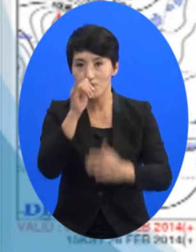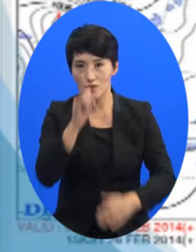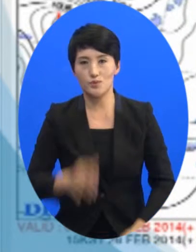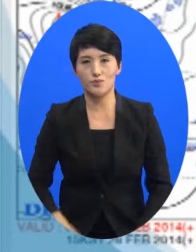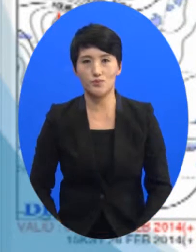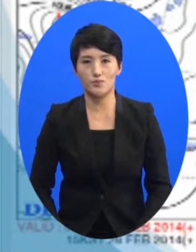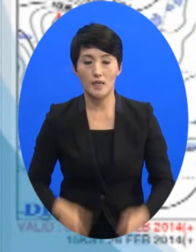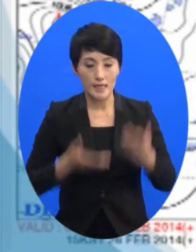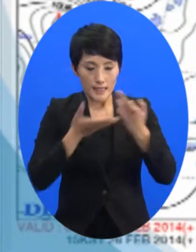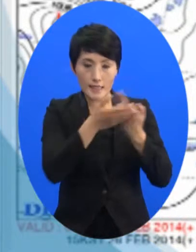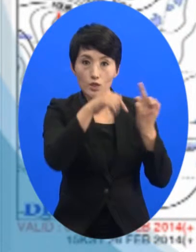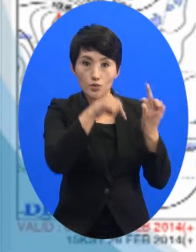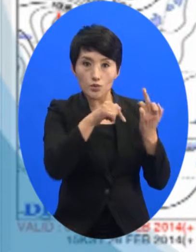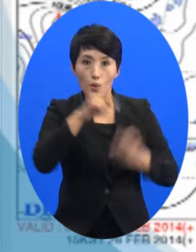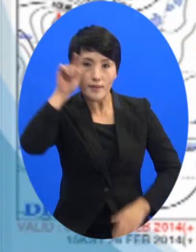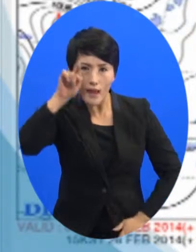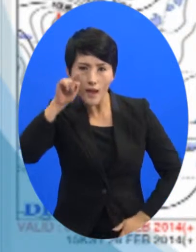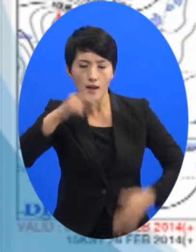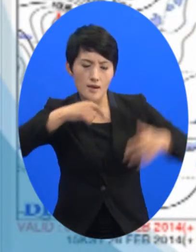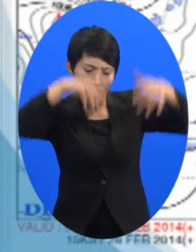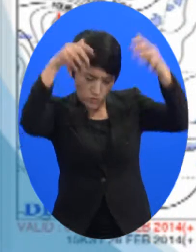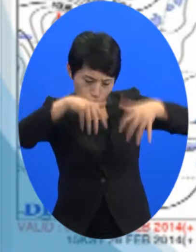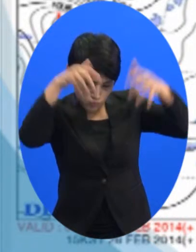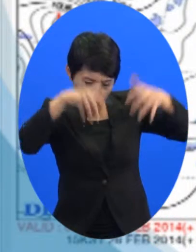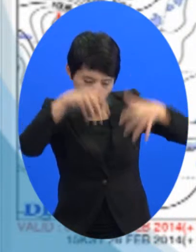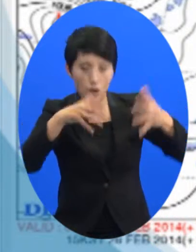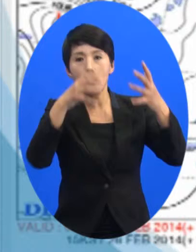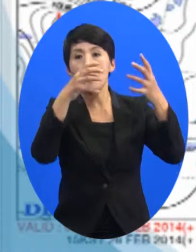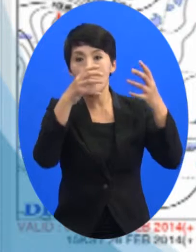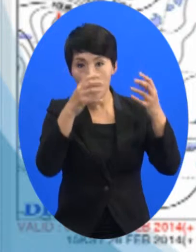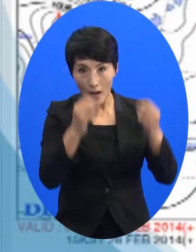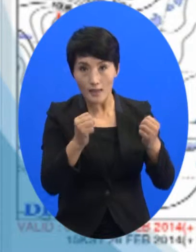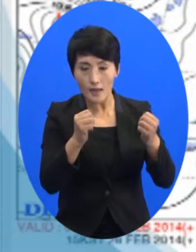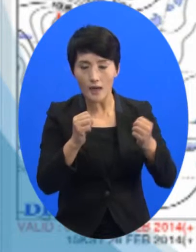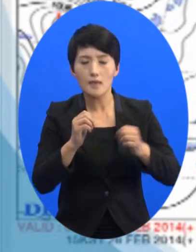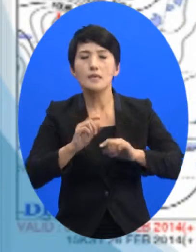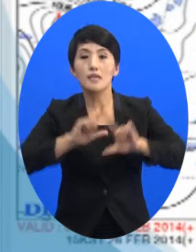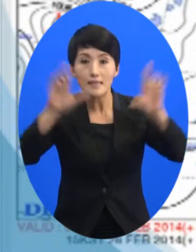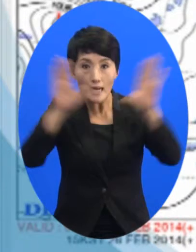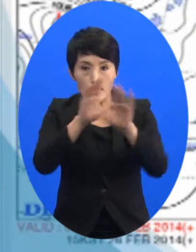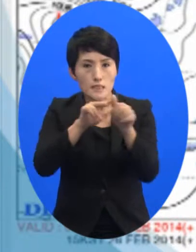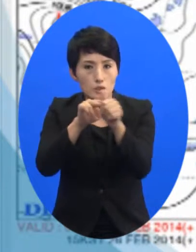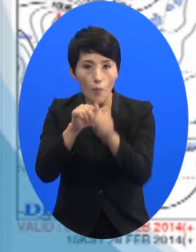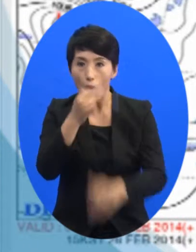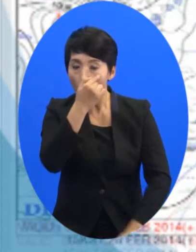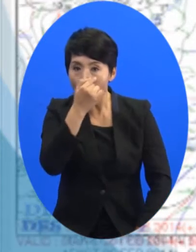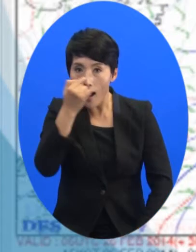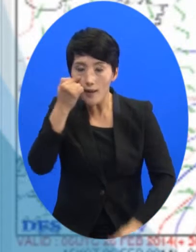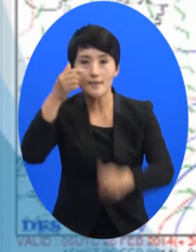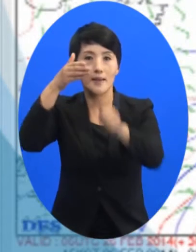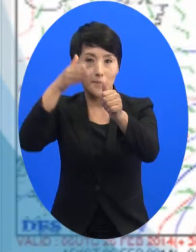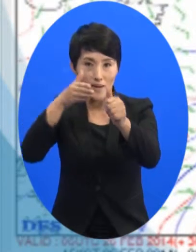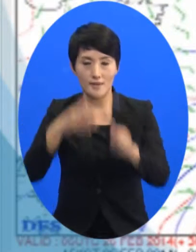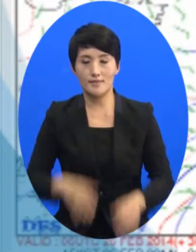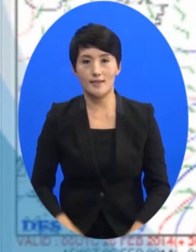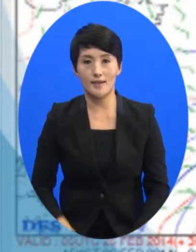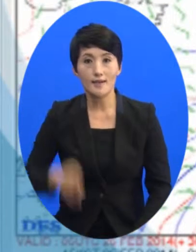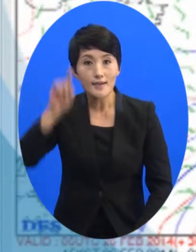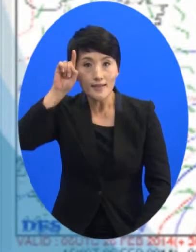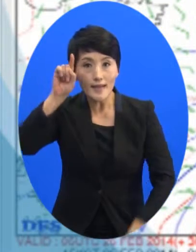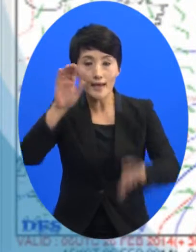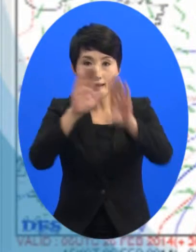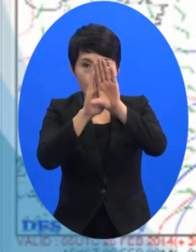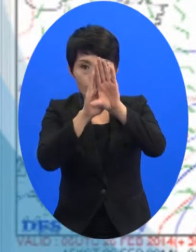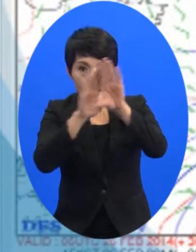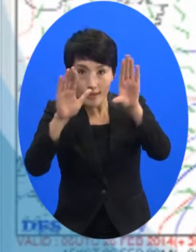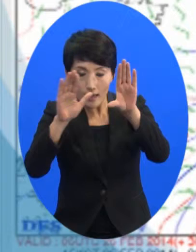특히 제주도에는 내일 많은 비가 오는 곳이 있겠으니 앞으로 발표되는 기상 정보에 유의하시기 바랍니다. 내일 낮 시간에 대한